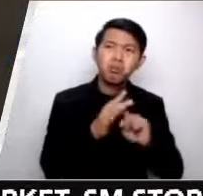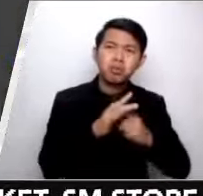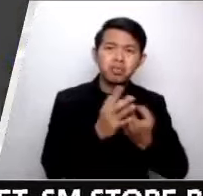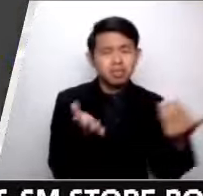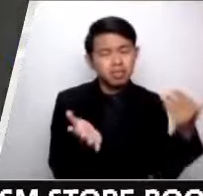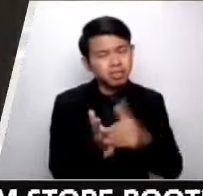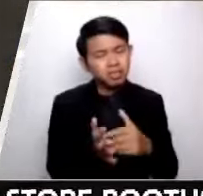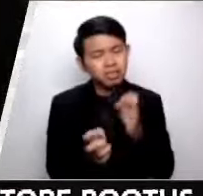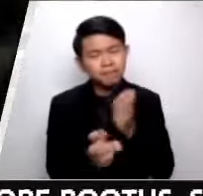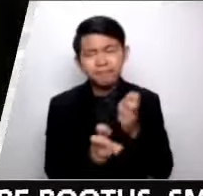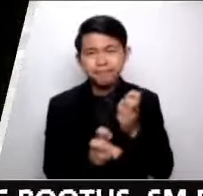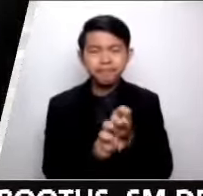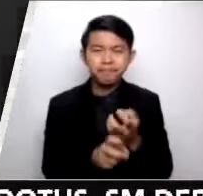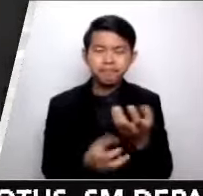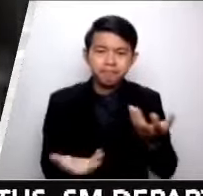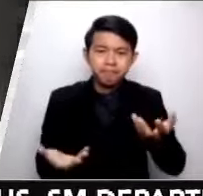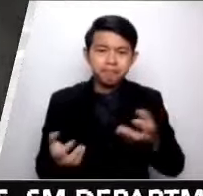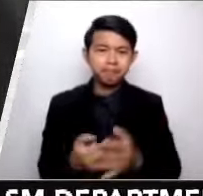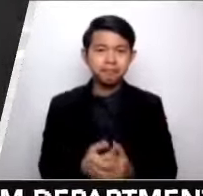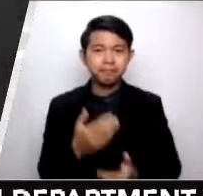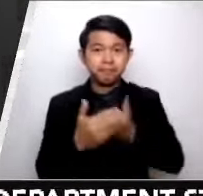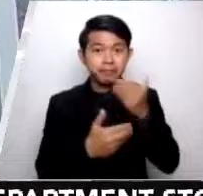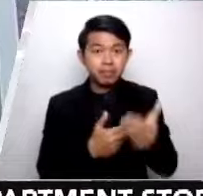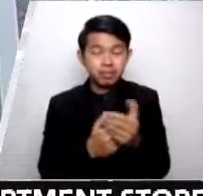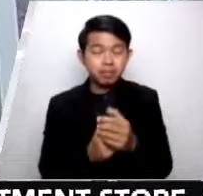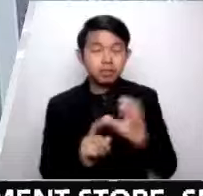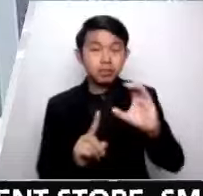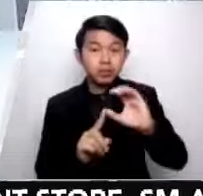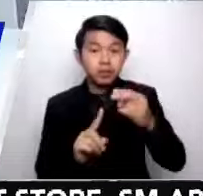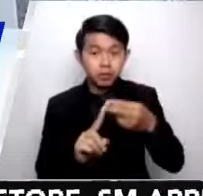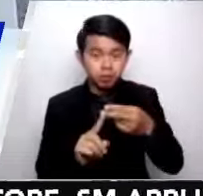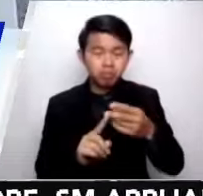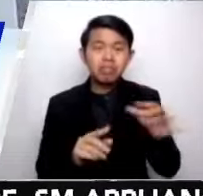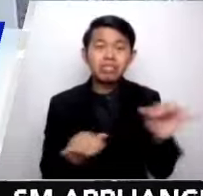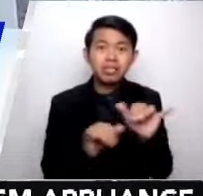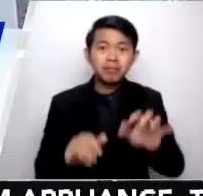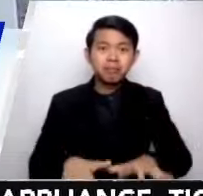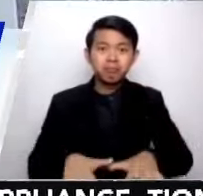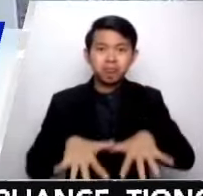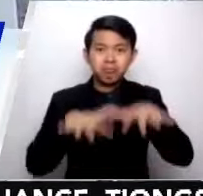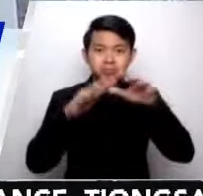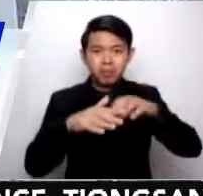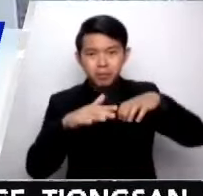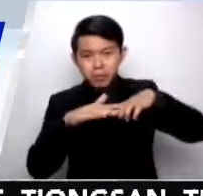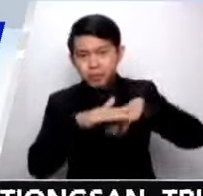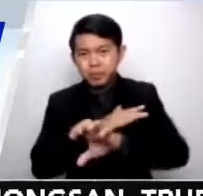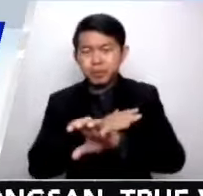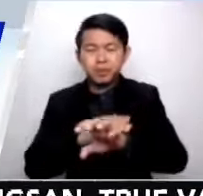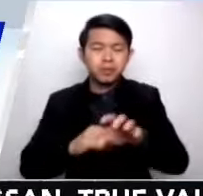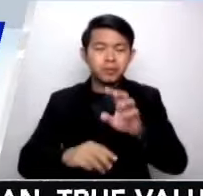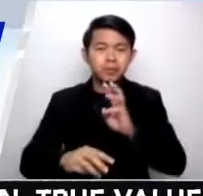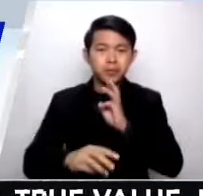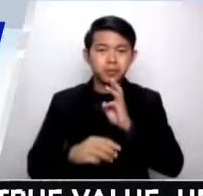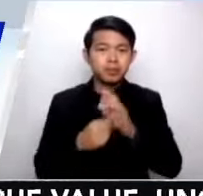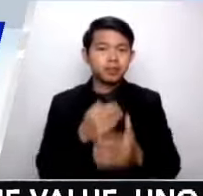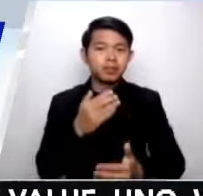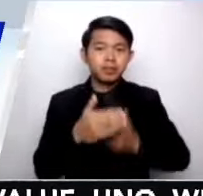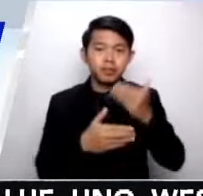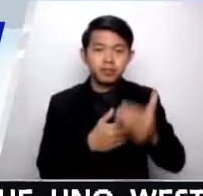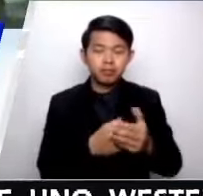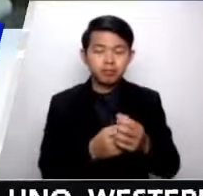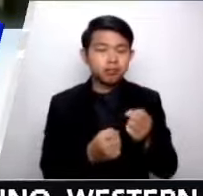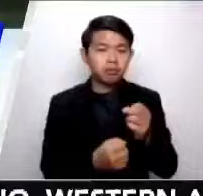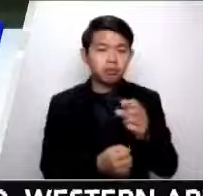Pati munisipyo, pinasok ng baha. Ayon sa LGU, 2 ang patay sa kanilang bayan habang 1 ang